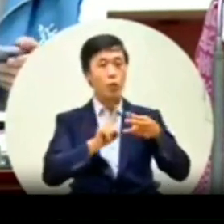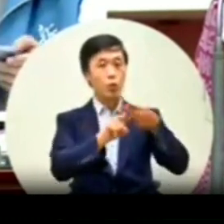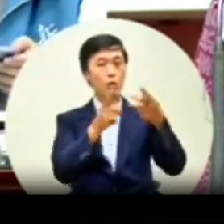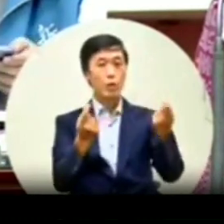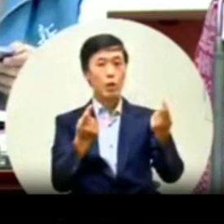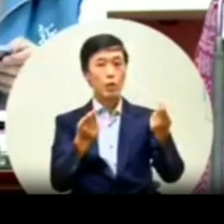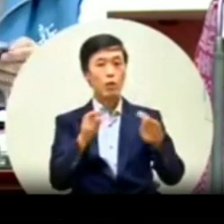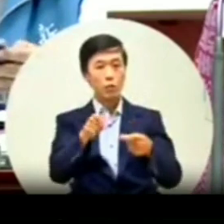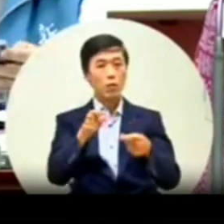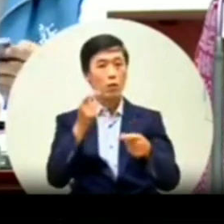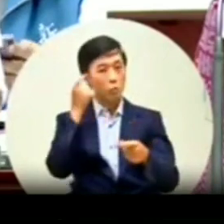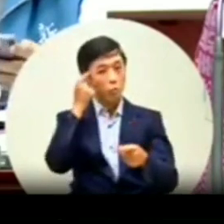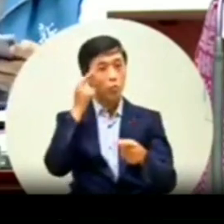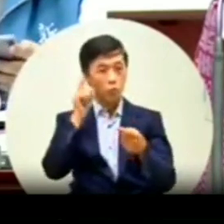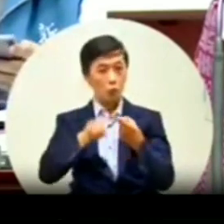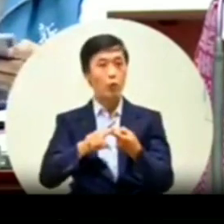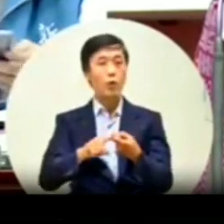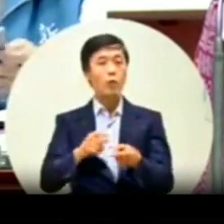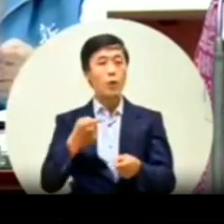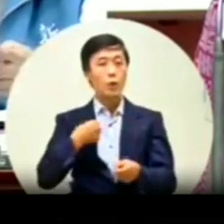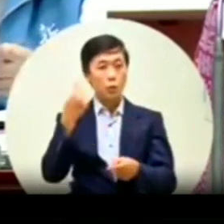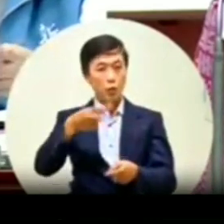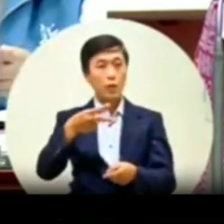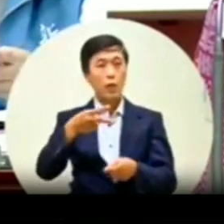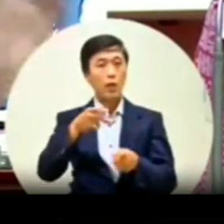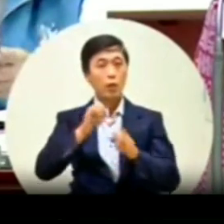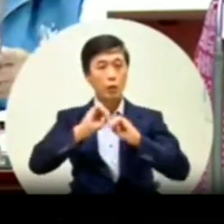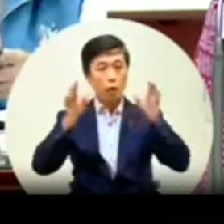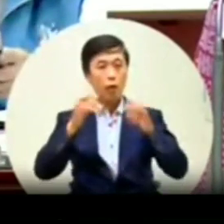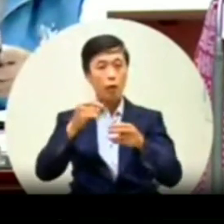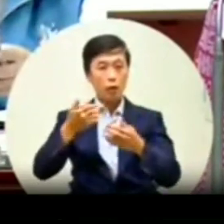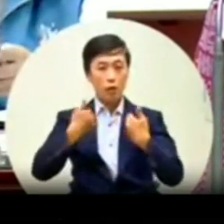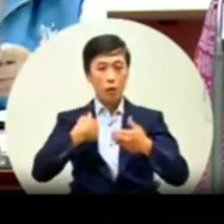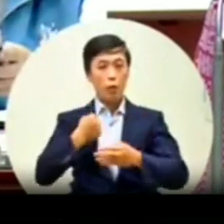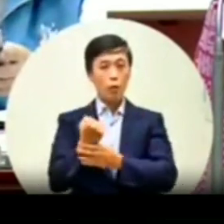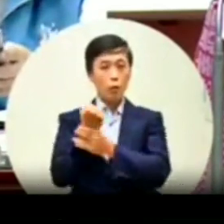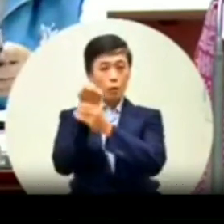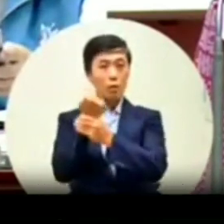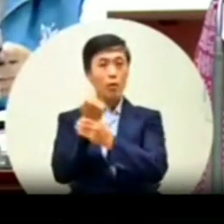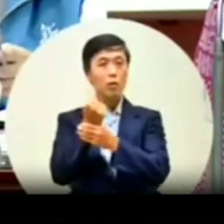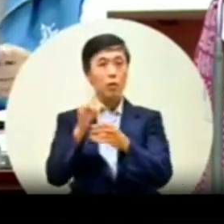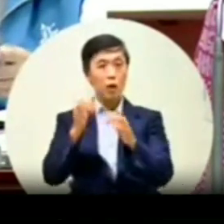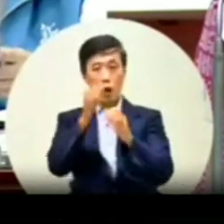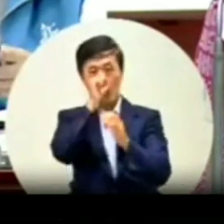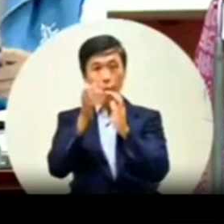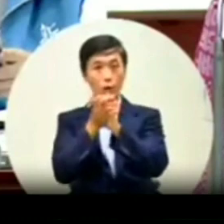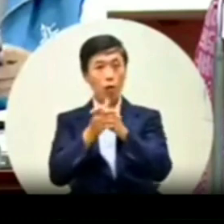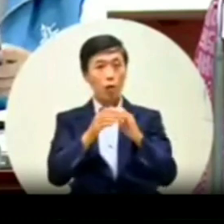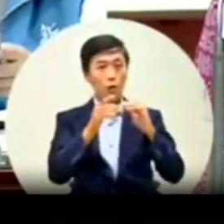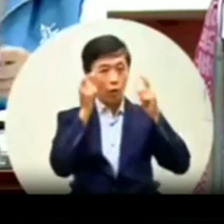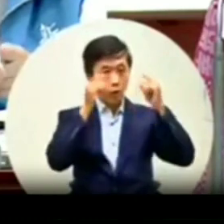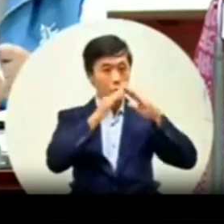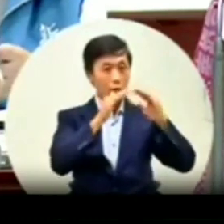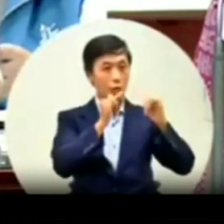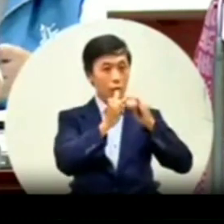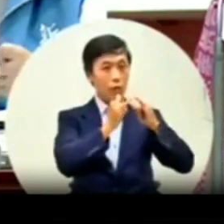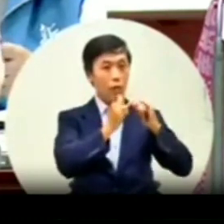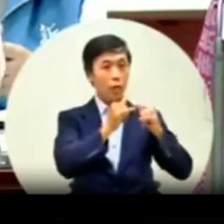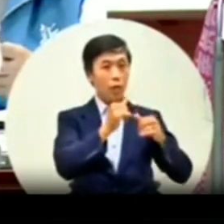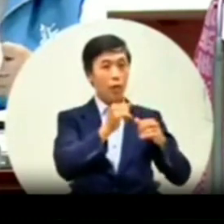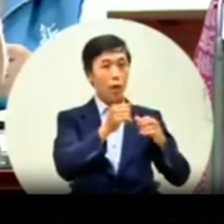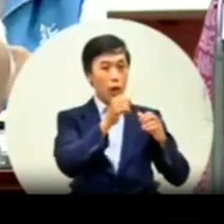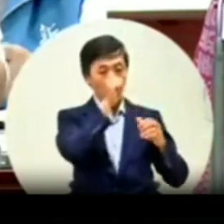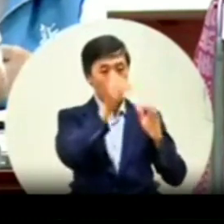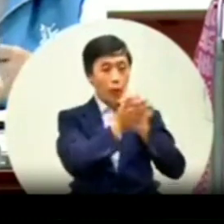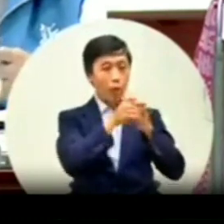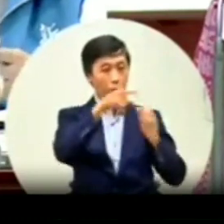个非常重要的观点。另外一点，我再三呼吁支持韩国瑜的好朋友，不是高雄市民，请你六月六号不要来，就是怕